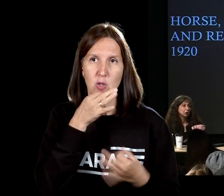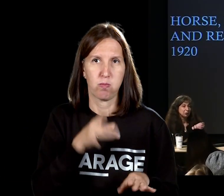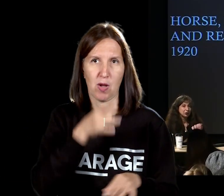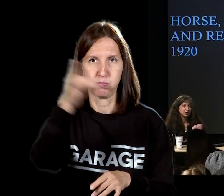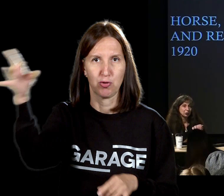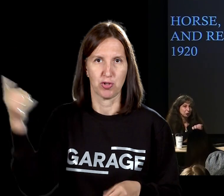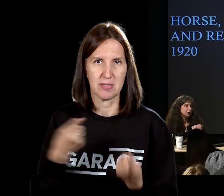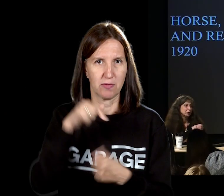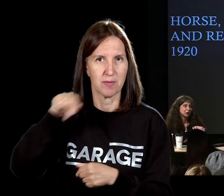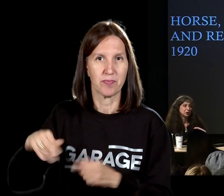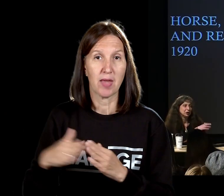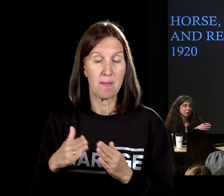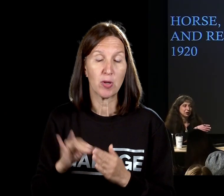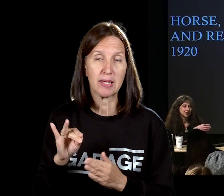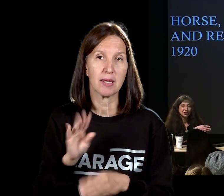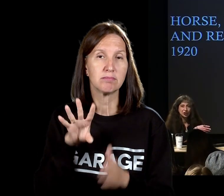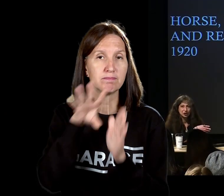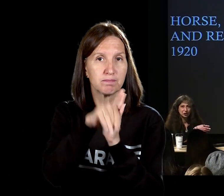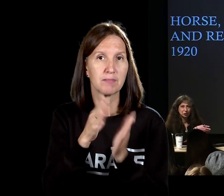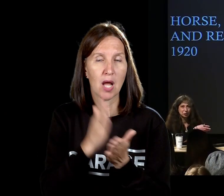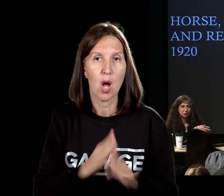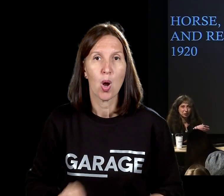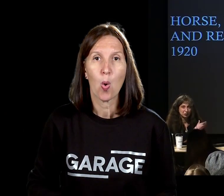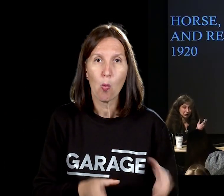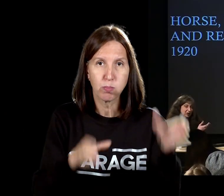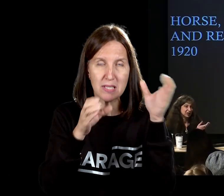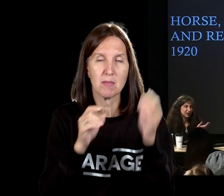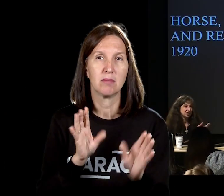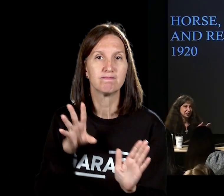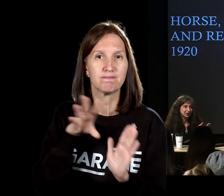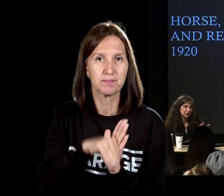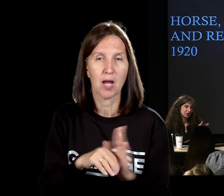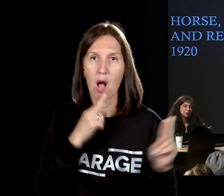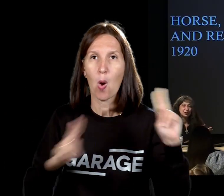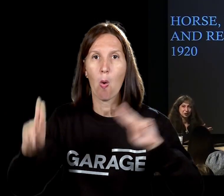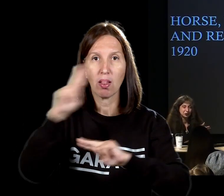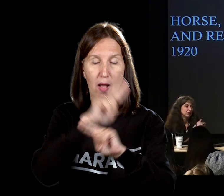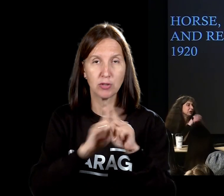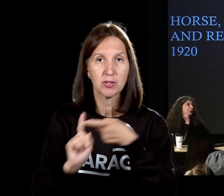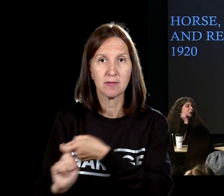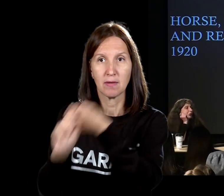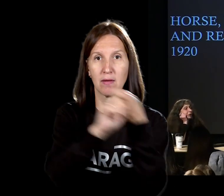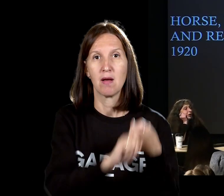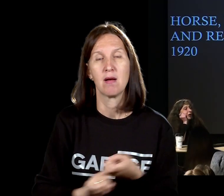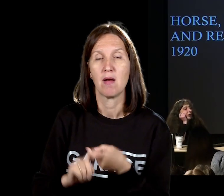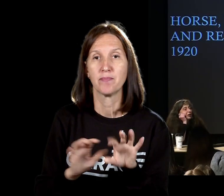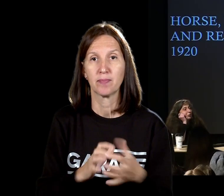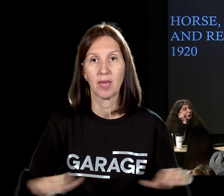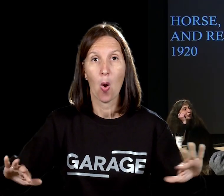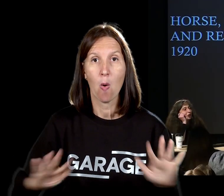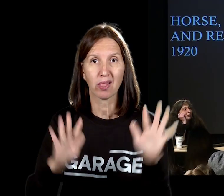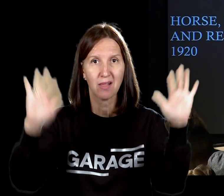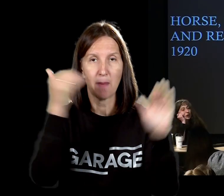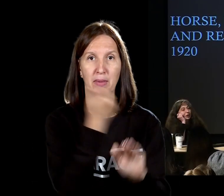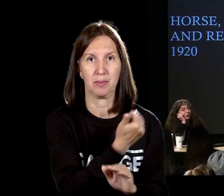интересно, что элементы кубизма, да, вот этот элемент коллажности, он соединяется с этой орнаментальностью наивного искусства, с